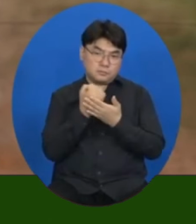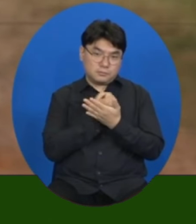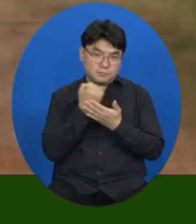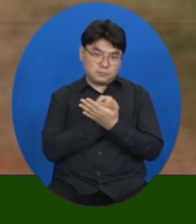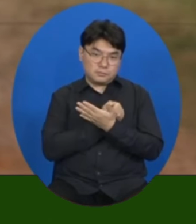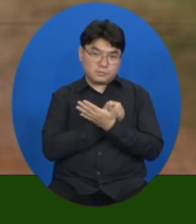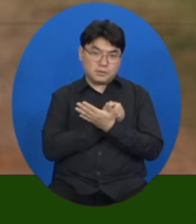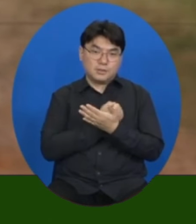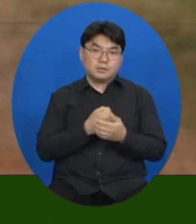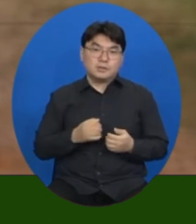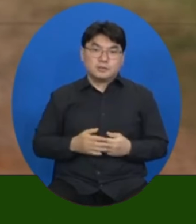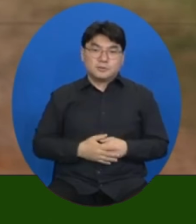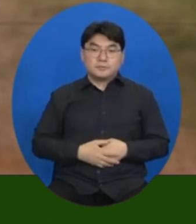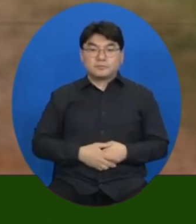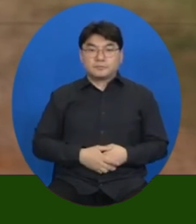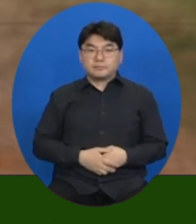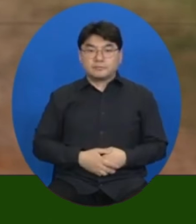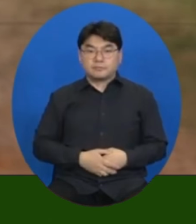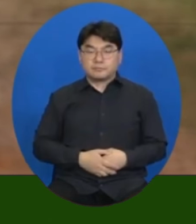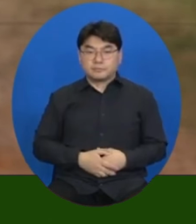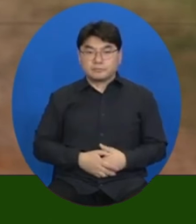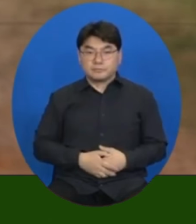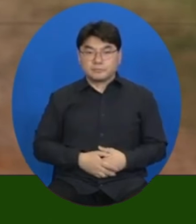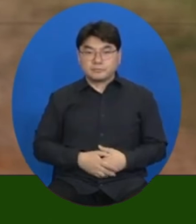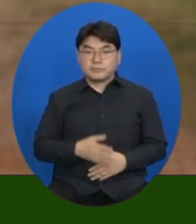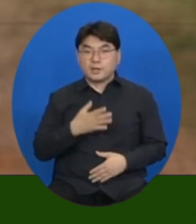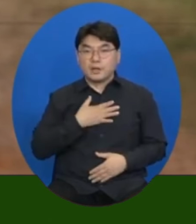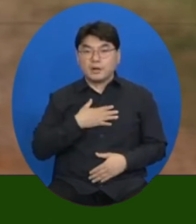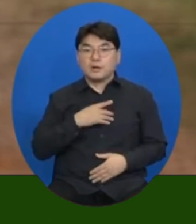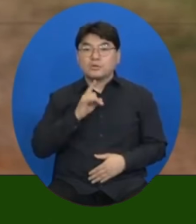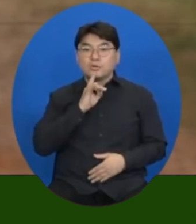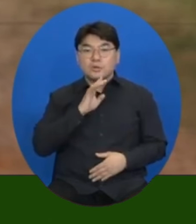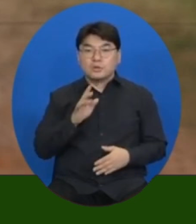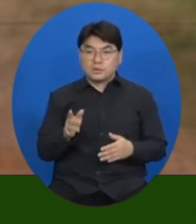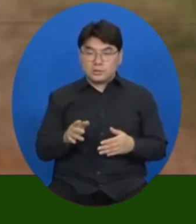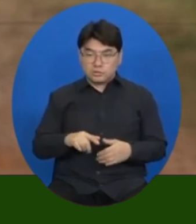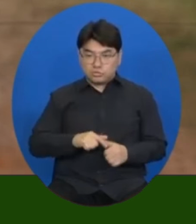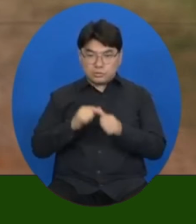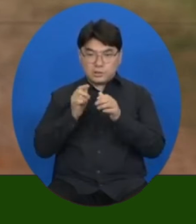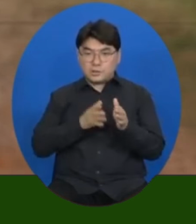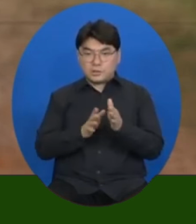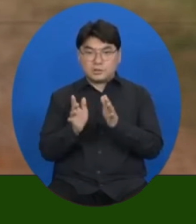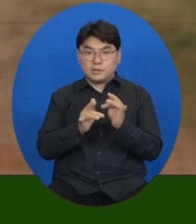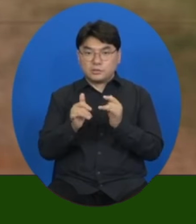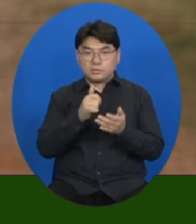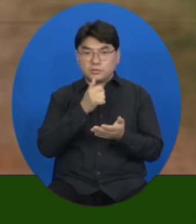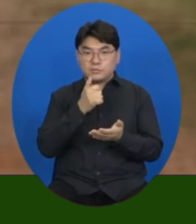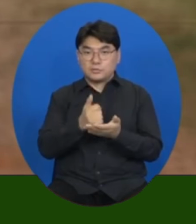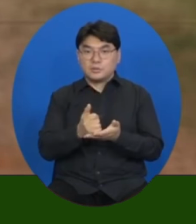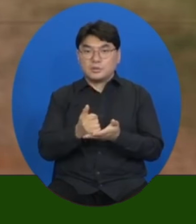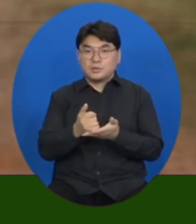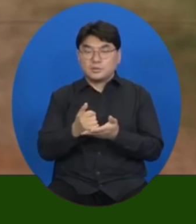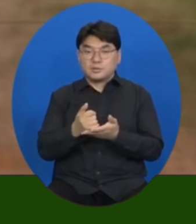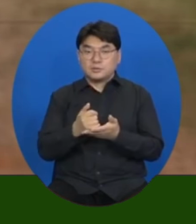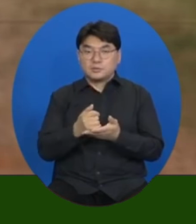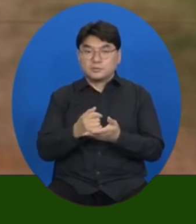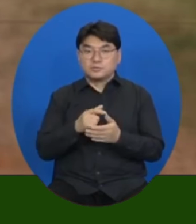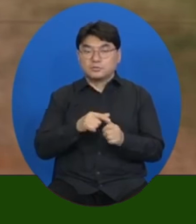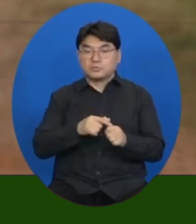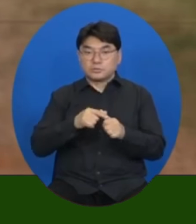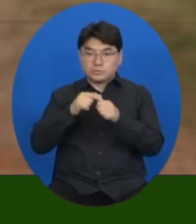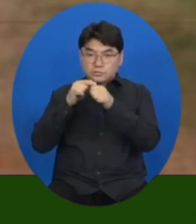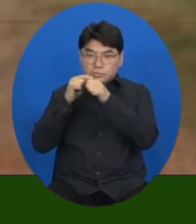이것이 자 내가 유일한 구원의 이름 예수 그리스를 통하여 진정 구원을 받고 있는지 어떻게 알 수 있을까 내가